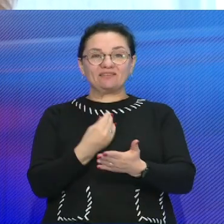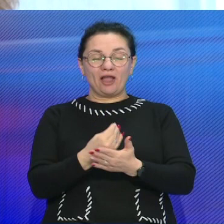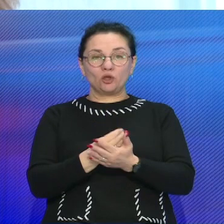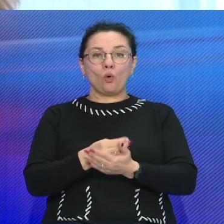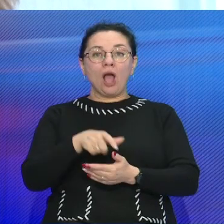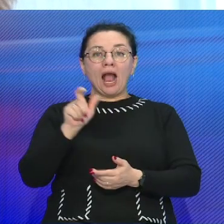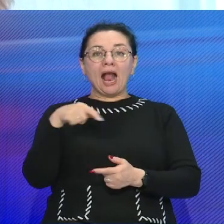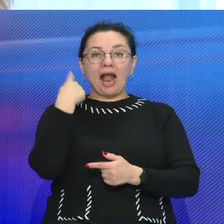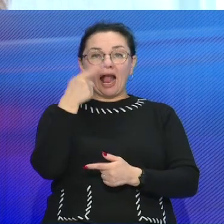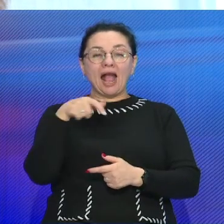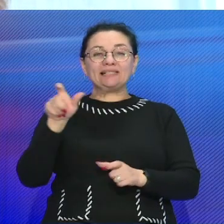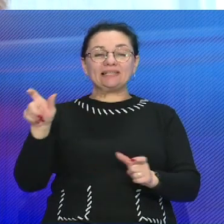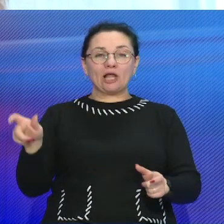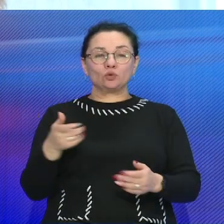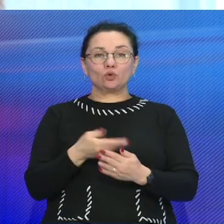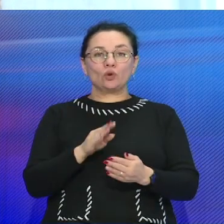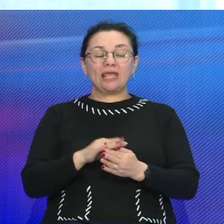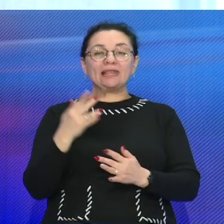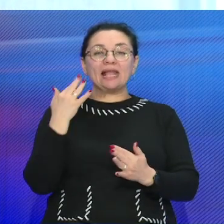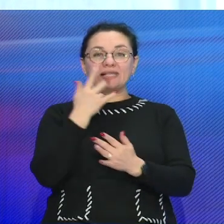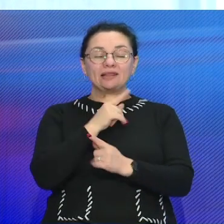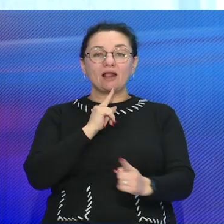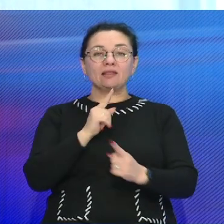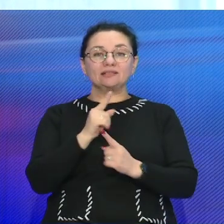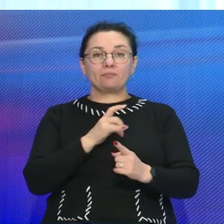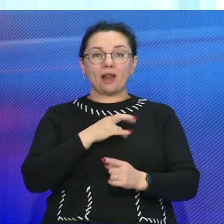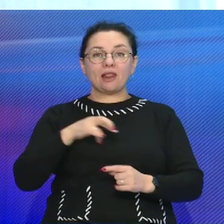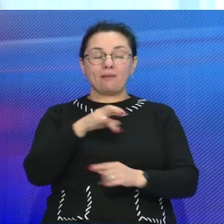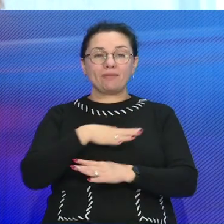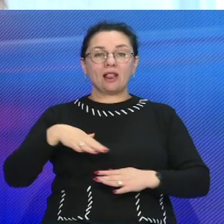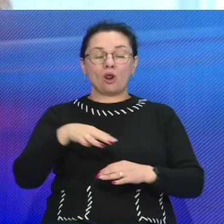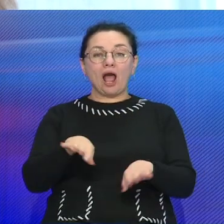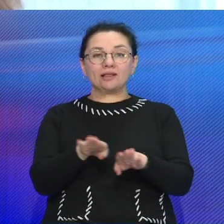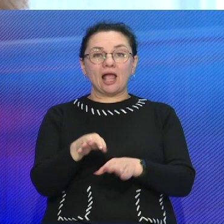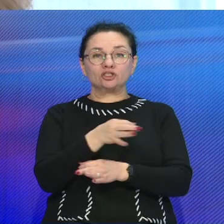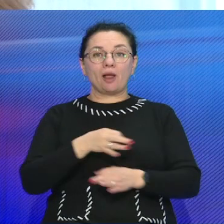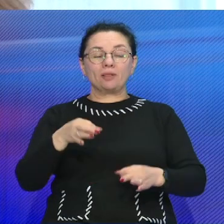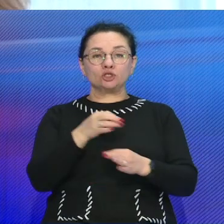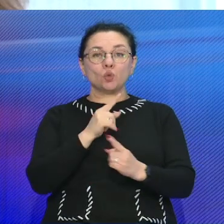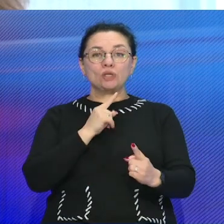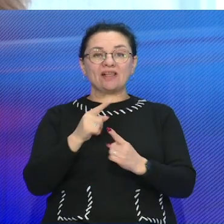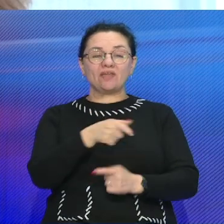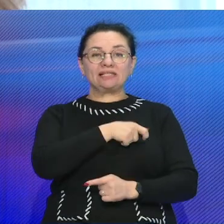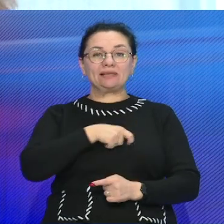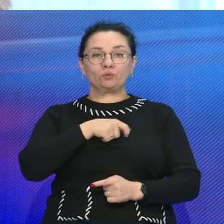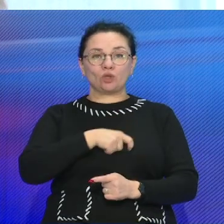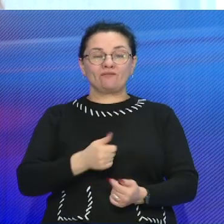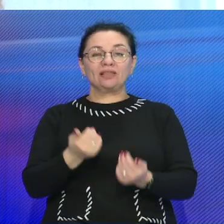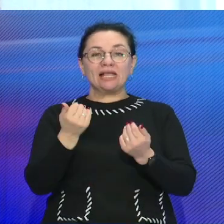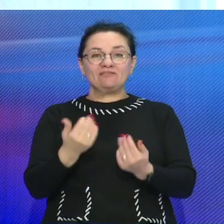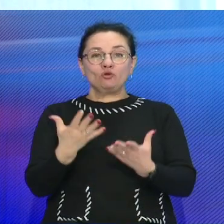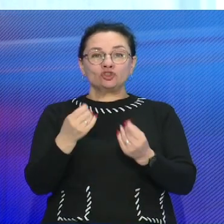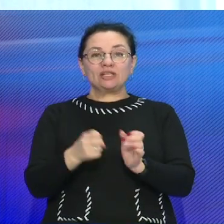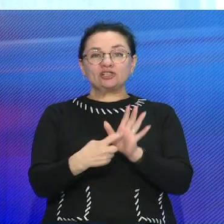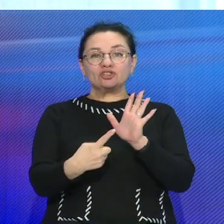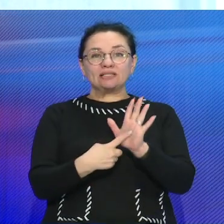депутаты Палаты представителей Национального собрания Республики Беларусь, а также Гродненского областного совета депутатов. На сегодняшний день, 16 января,